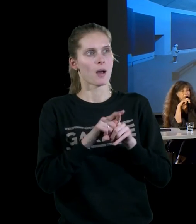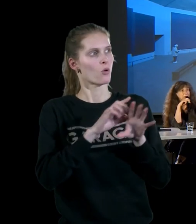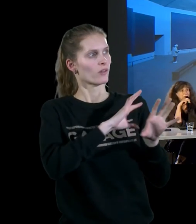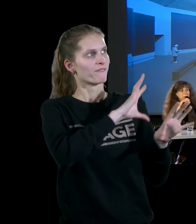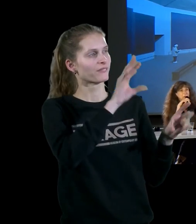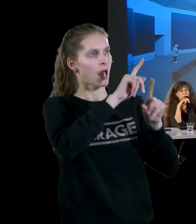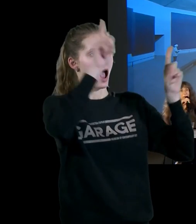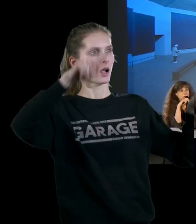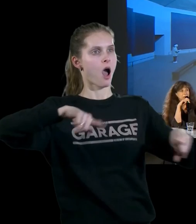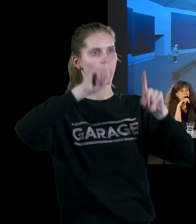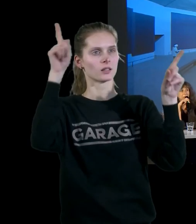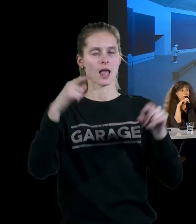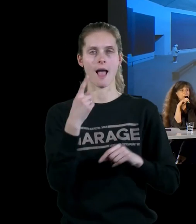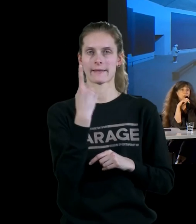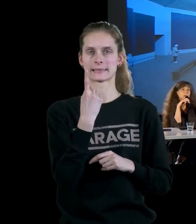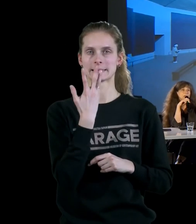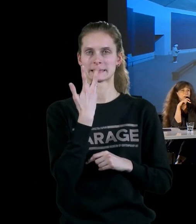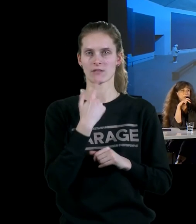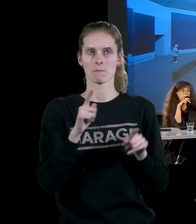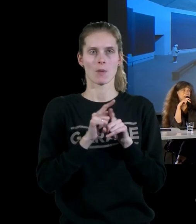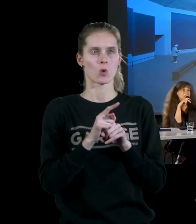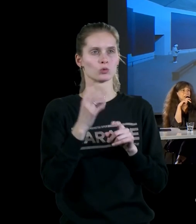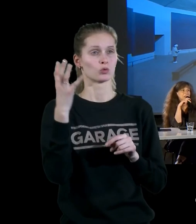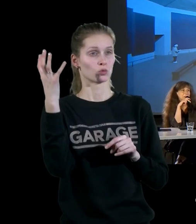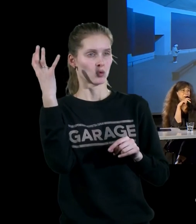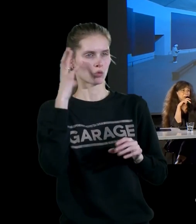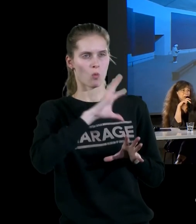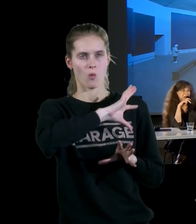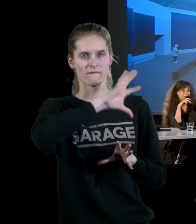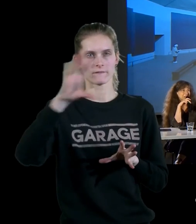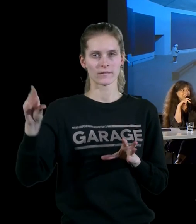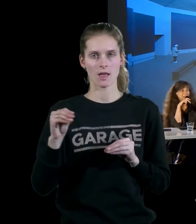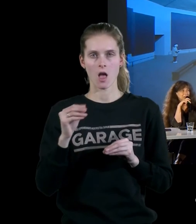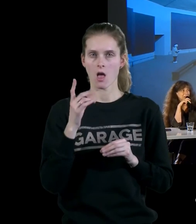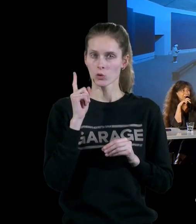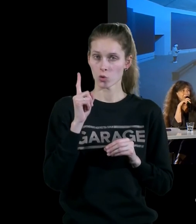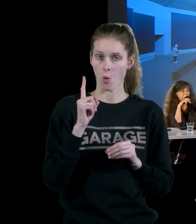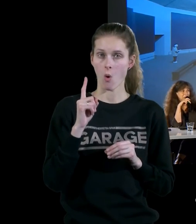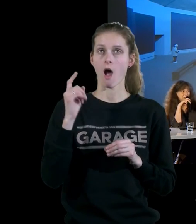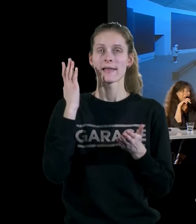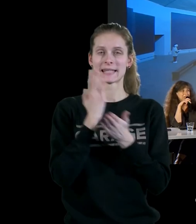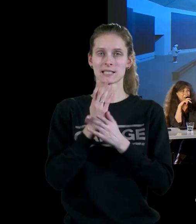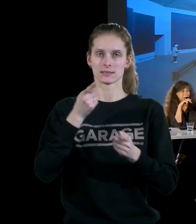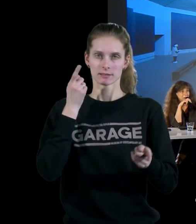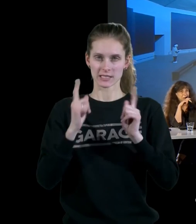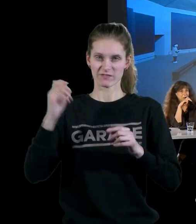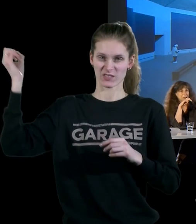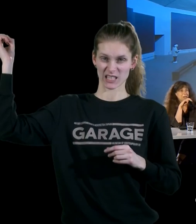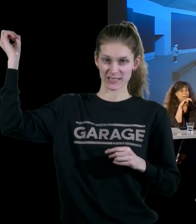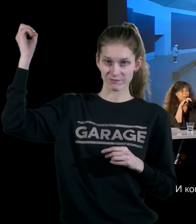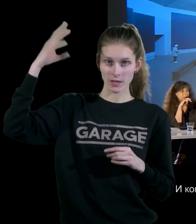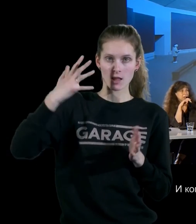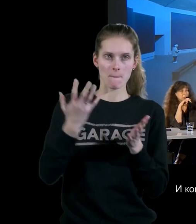картины, почти монохромные, которые немножко меняются, потому что меняется свет, потому что есть естественный свет, который проникает в эту